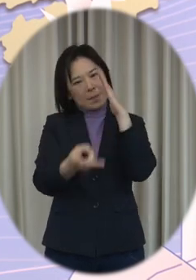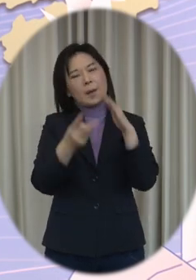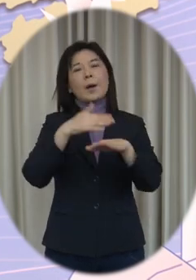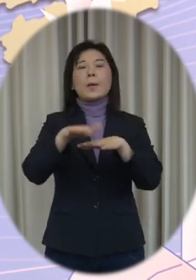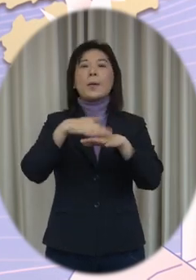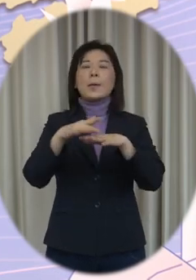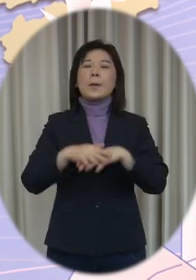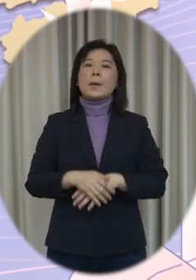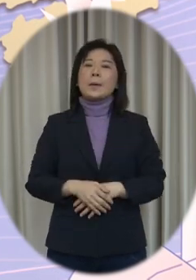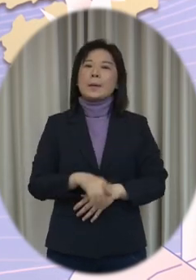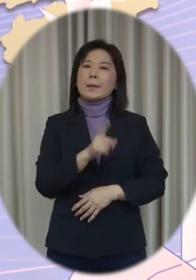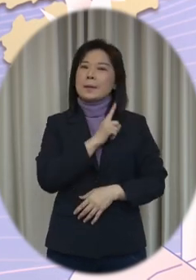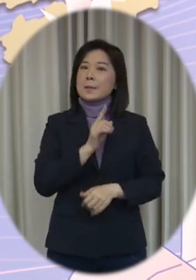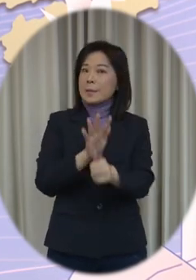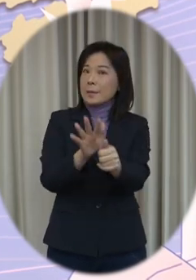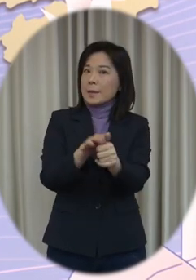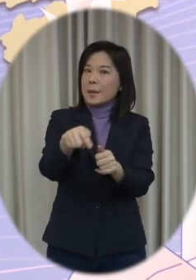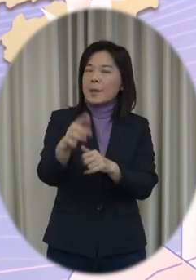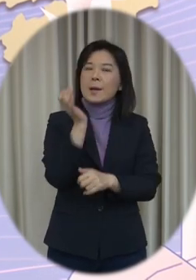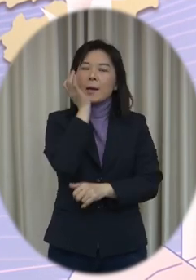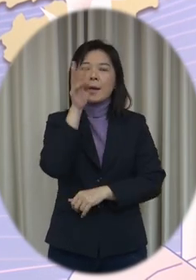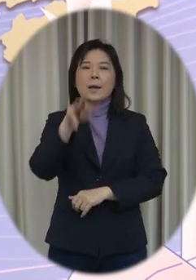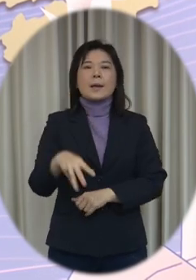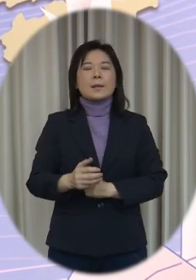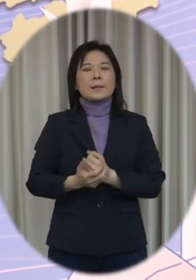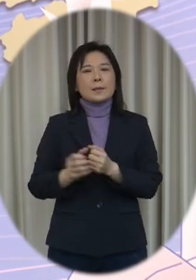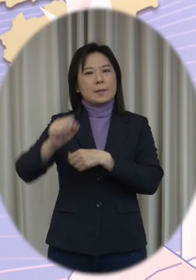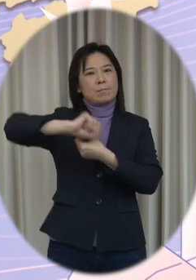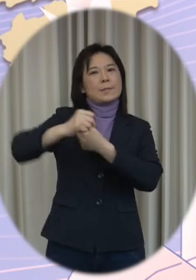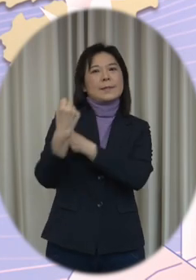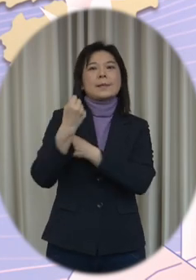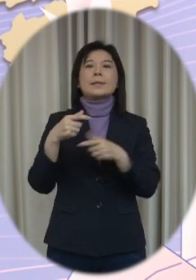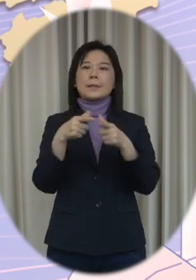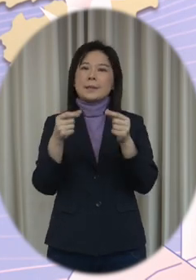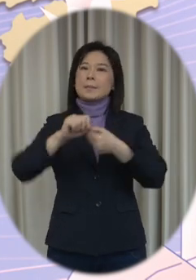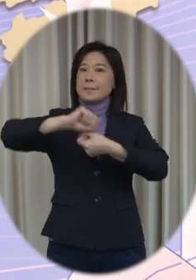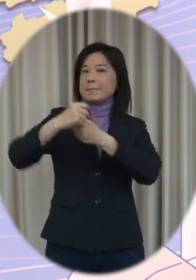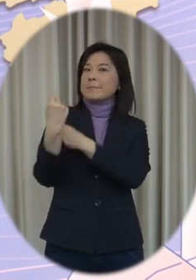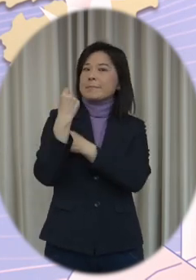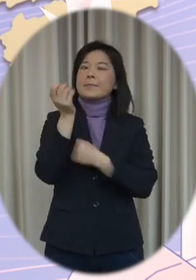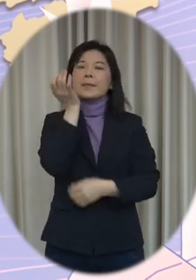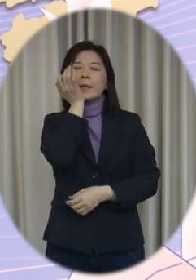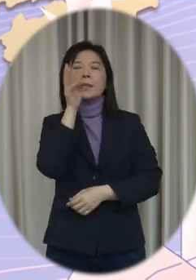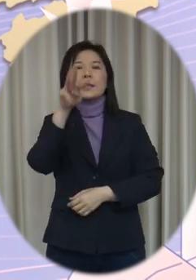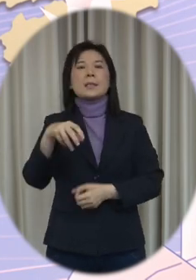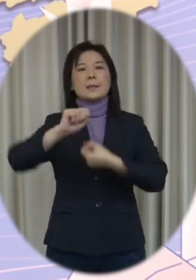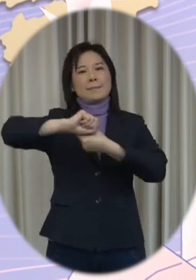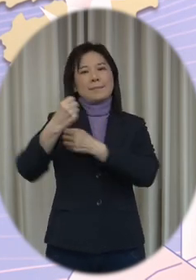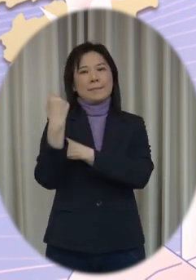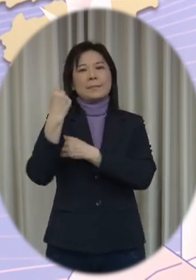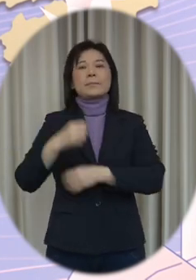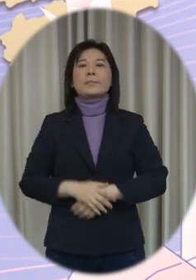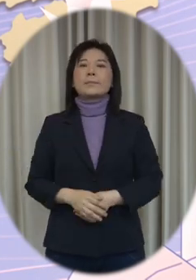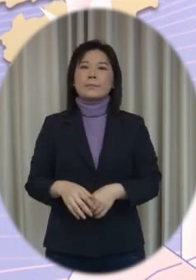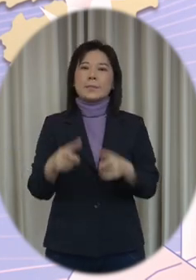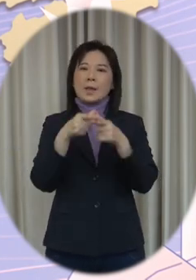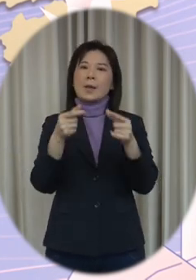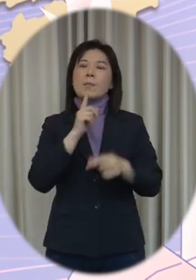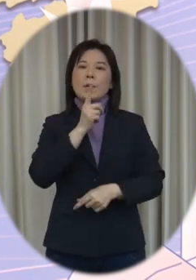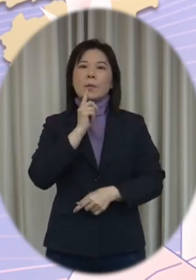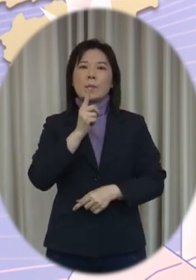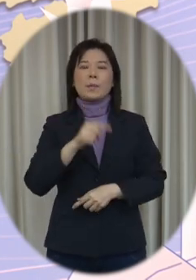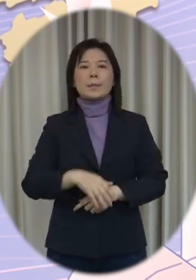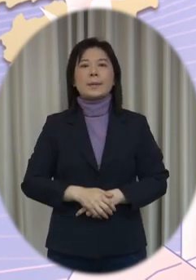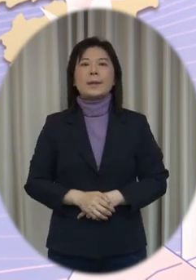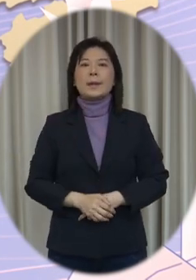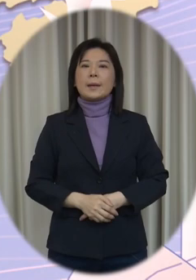亲身为石川县打气。日本加油，石川加油，日本干巴的，